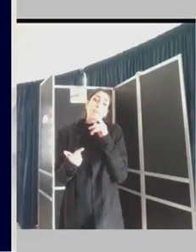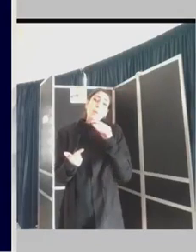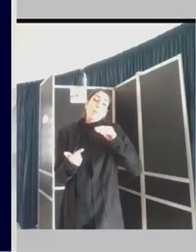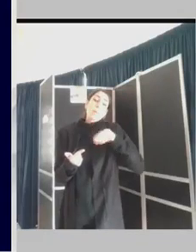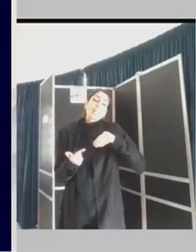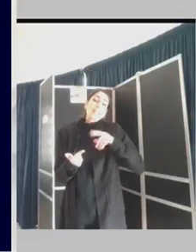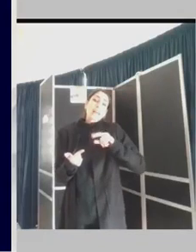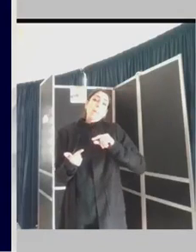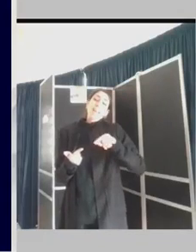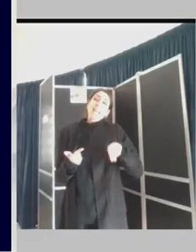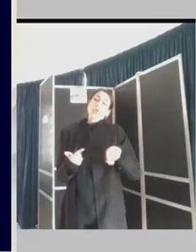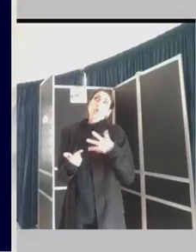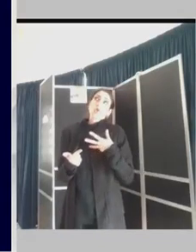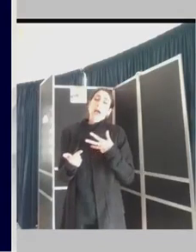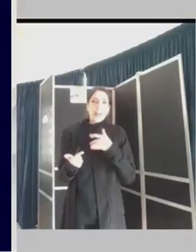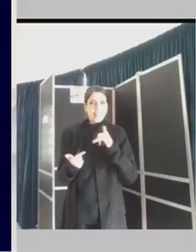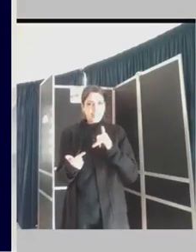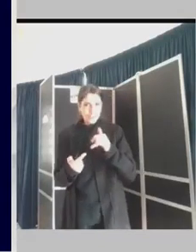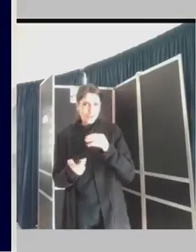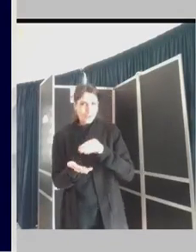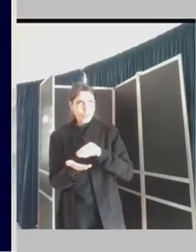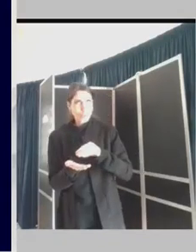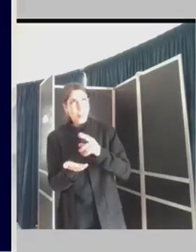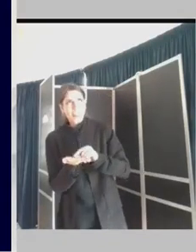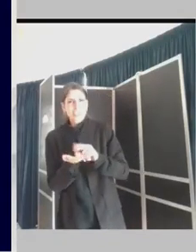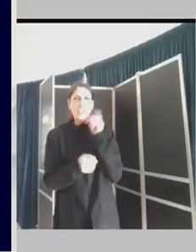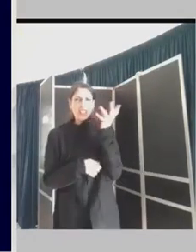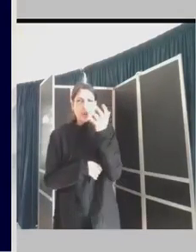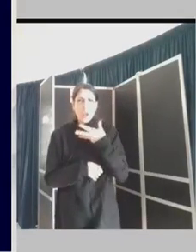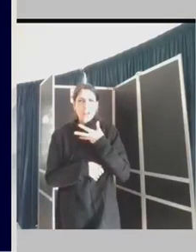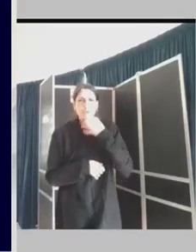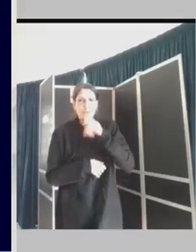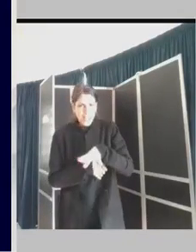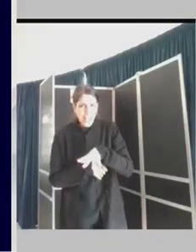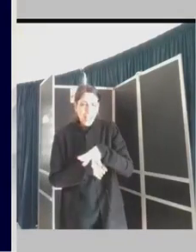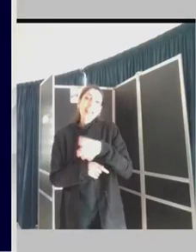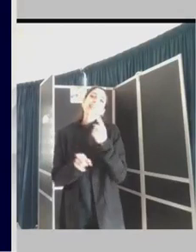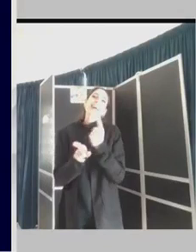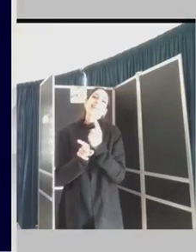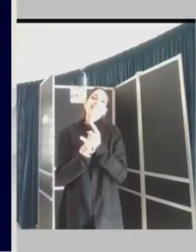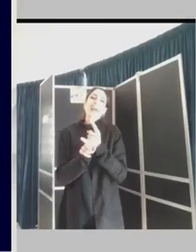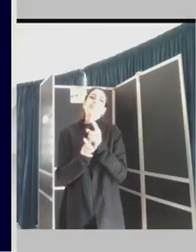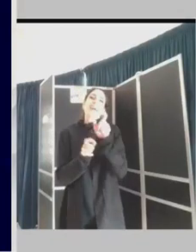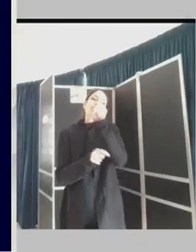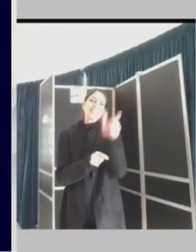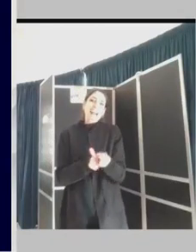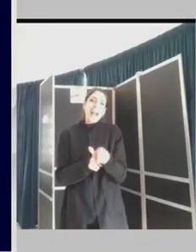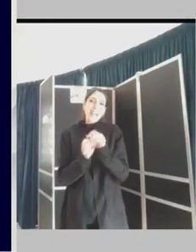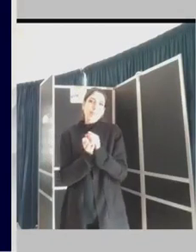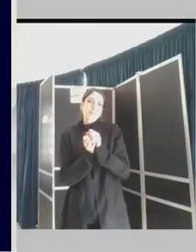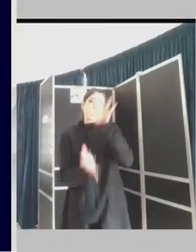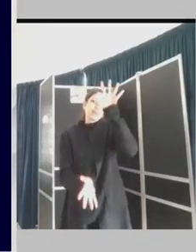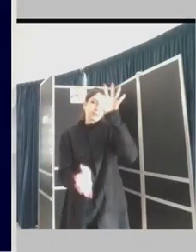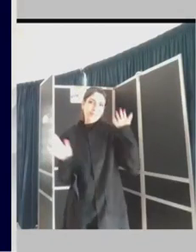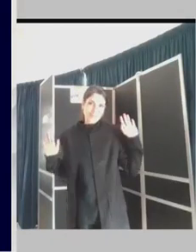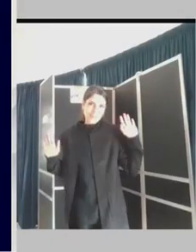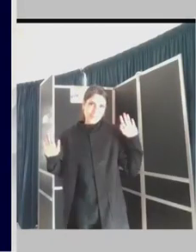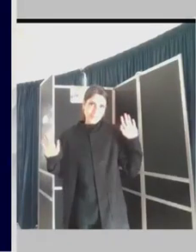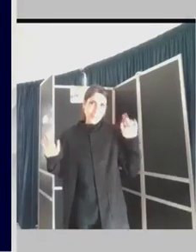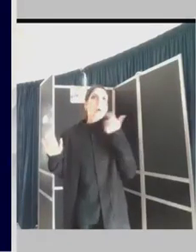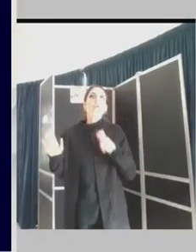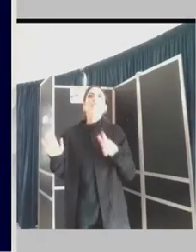andrebbe istituzionalizzata anche quella, perché non è che è volontario mettersi, far apparire il dispositivo nell'applicazione o no, deve